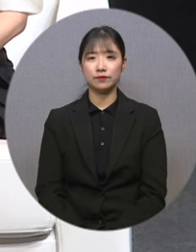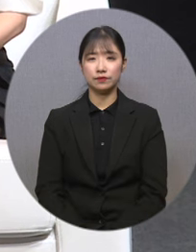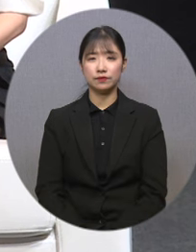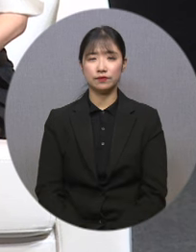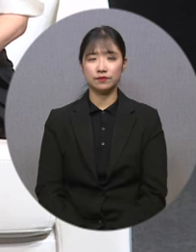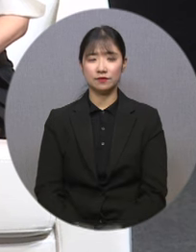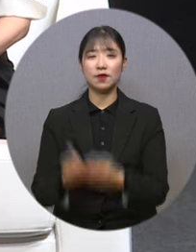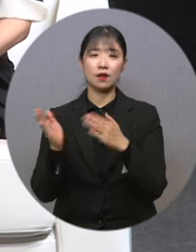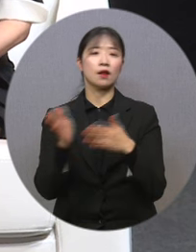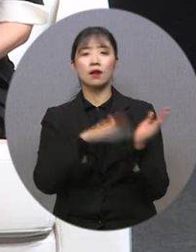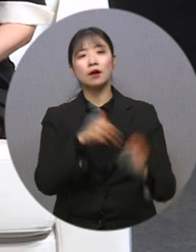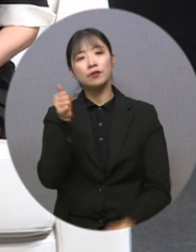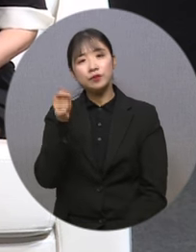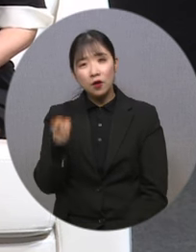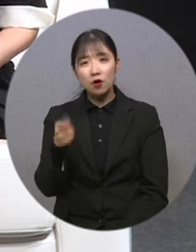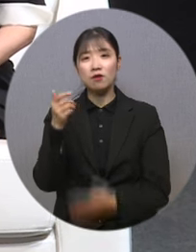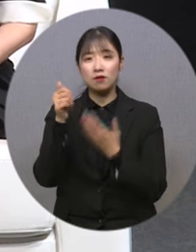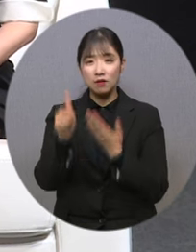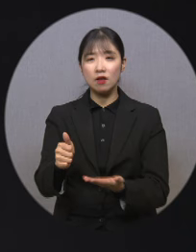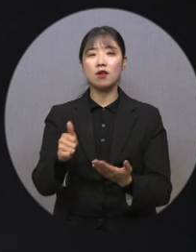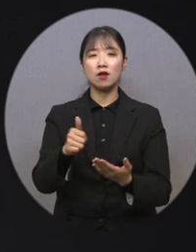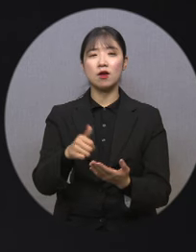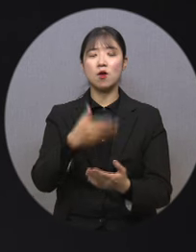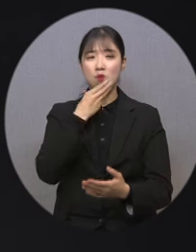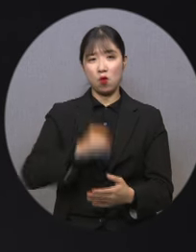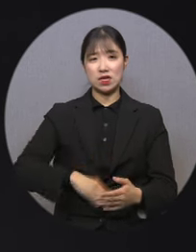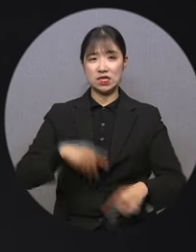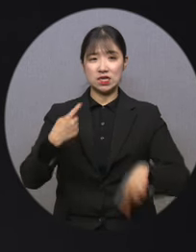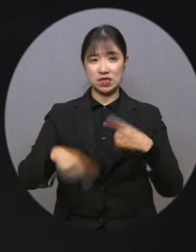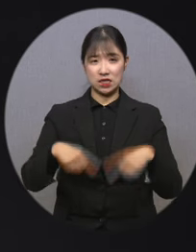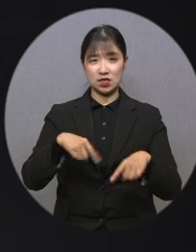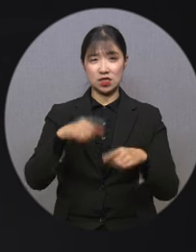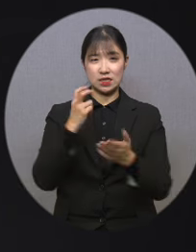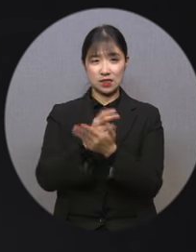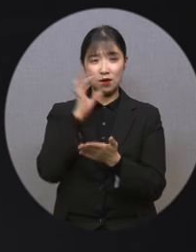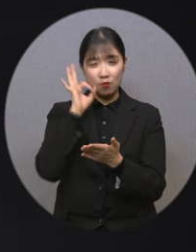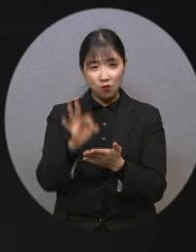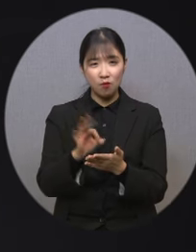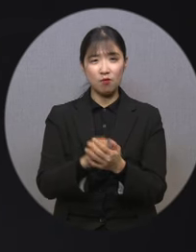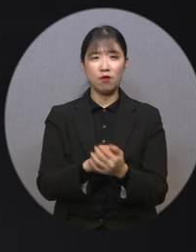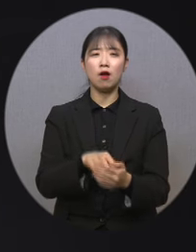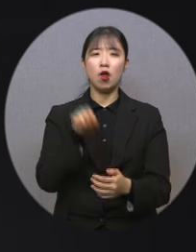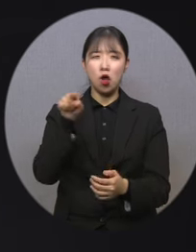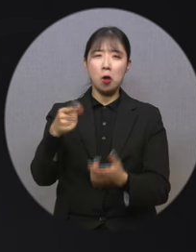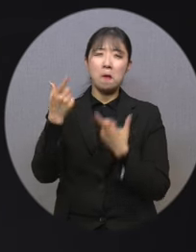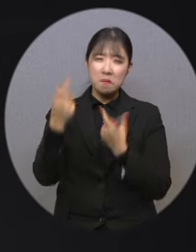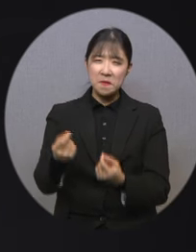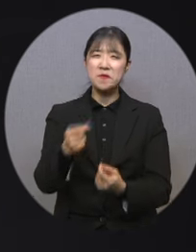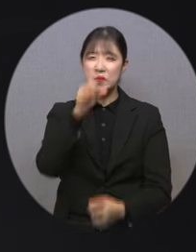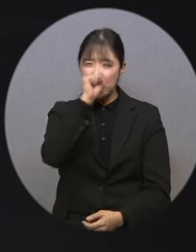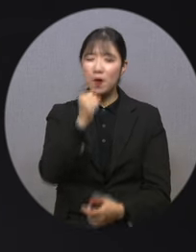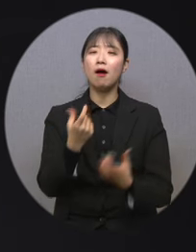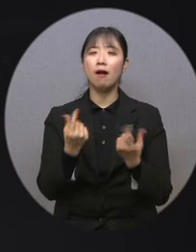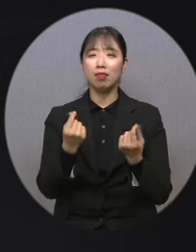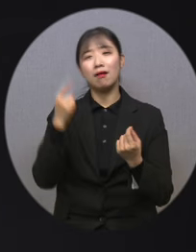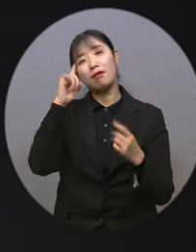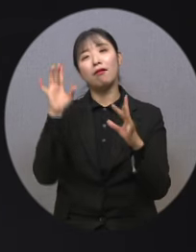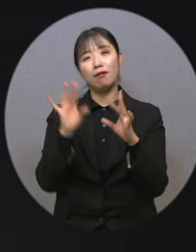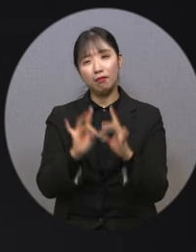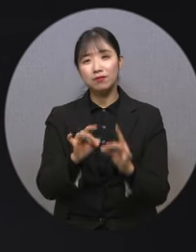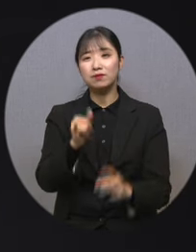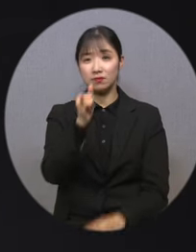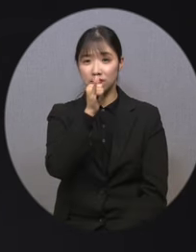한편 이 허경영의 복지 정책을 보면은요, 1020 누리꾼들은 허경영 정책만 같으면 좋겠다라고 말씀하시는 분들도 그렇죠.